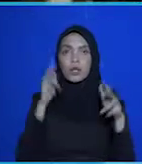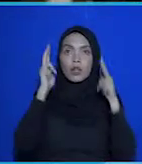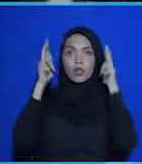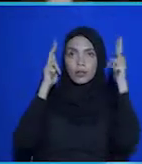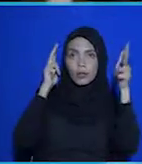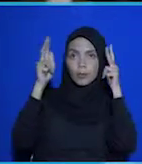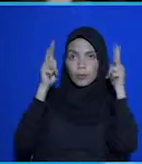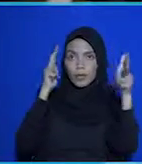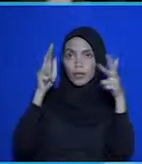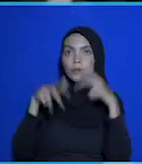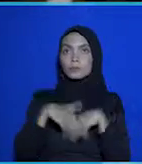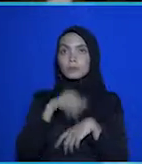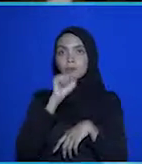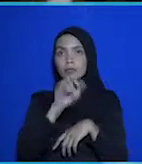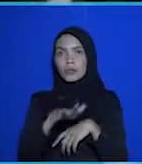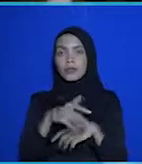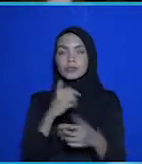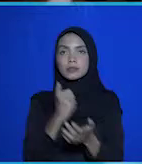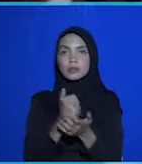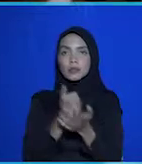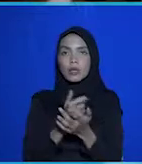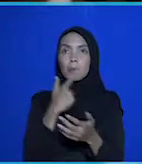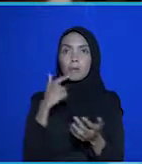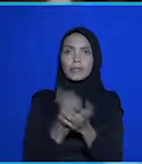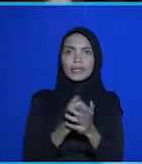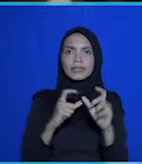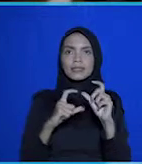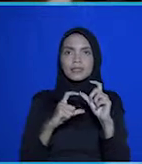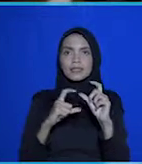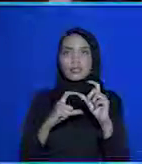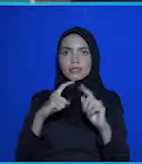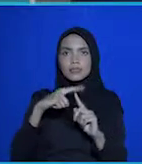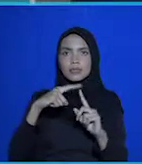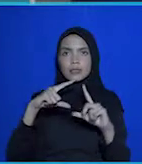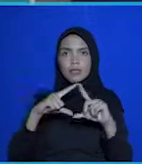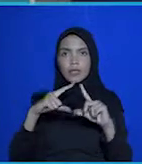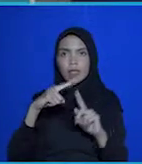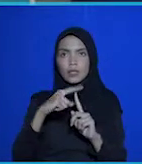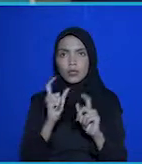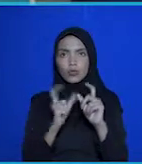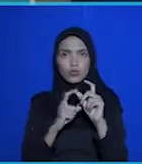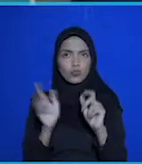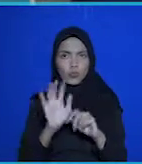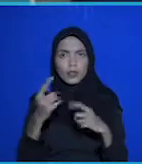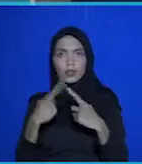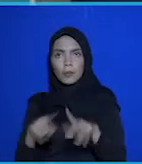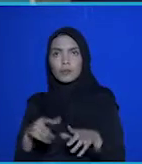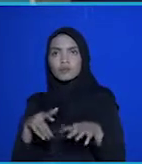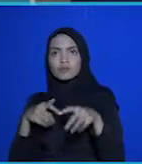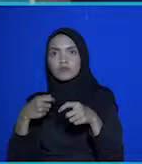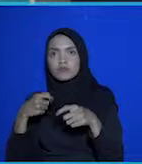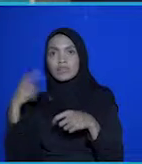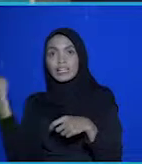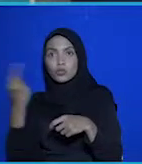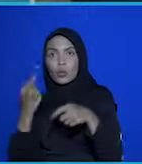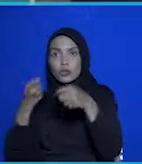Gubernur NTB juga mengatakan bukan status yang penting, tetapi penanganan secara nasional ini